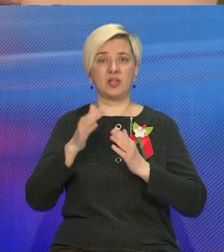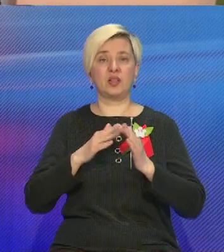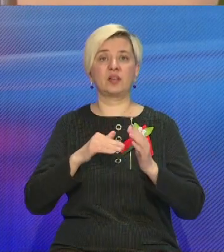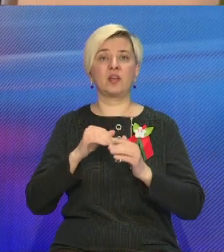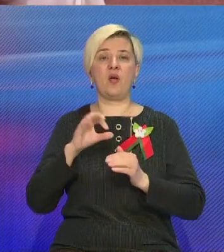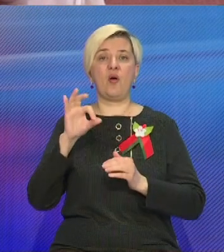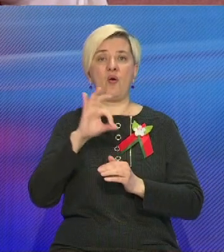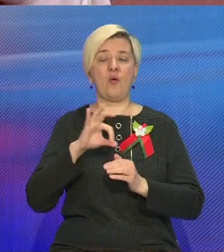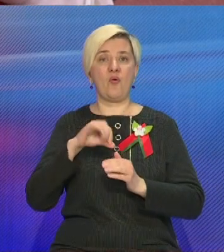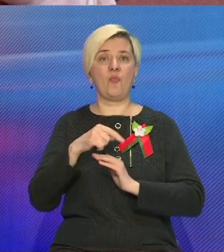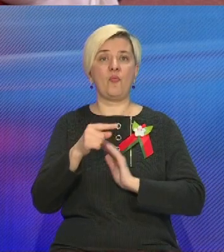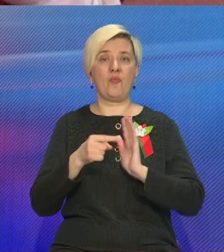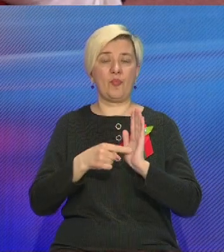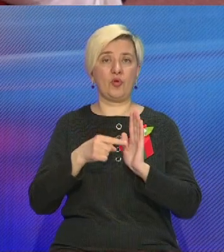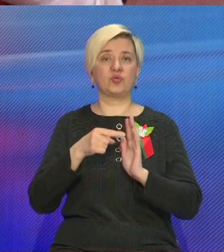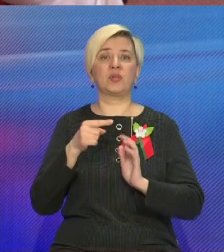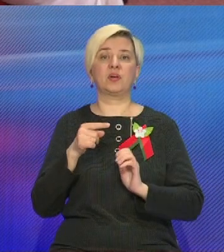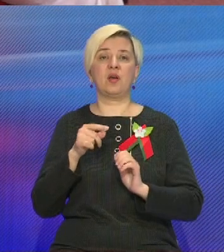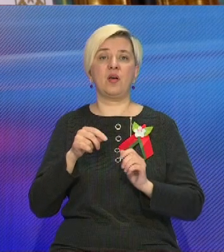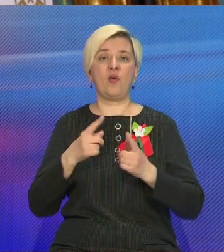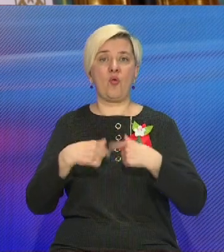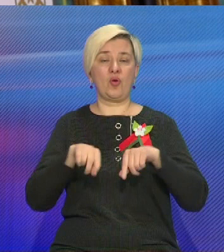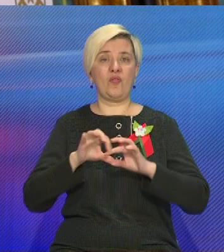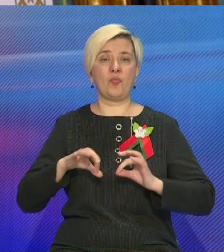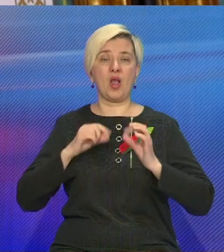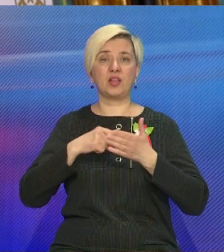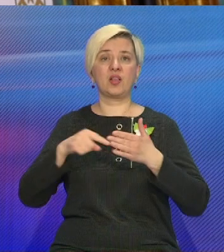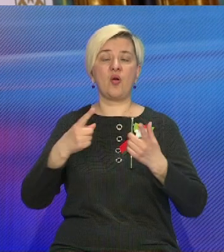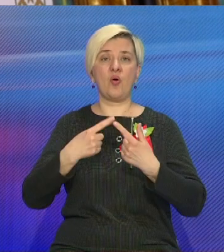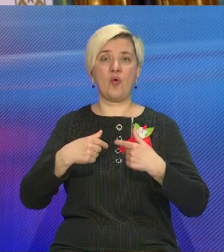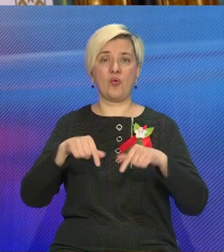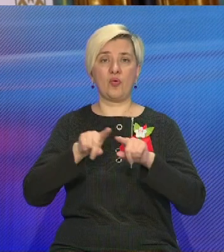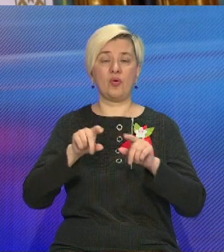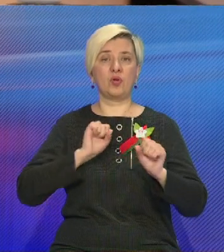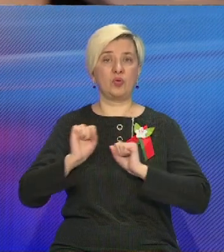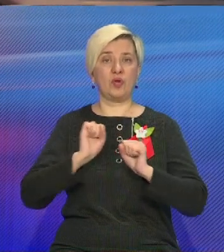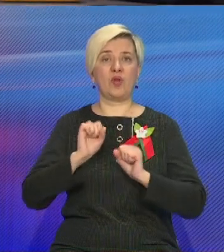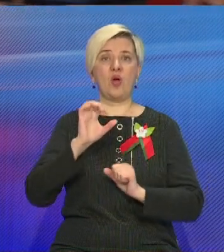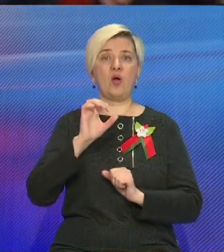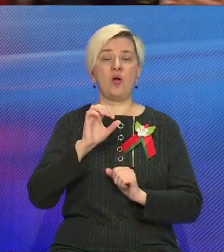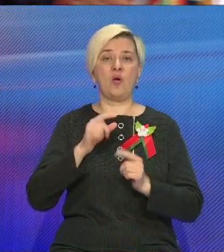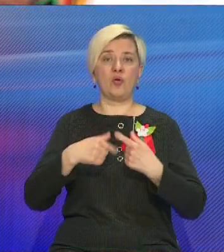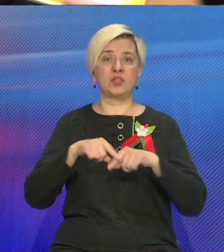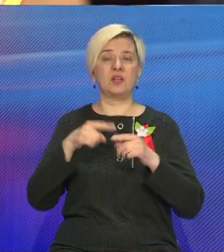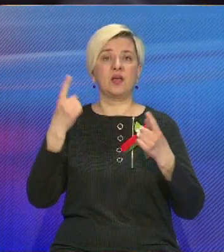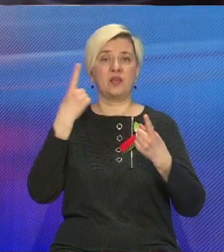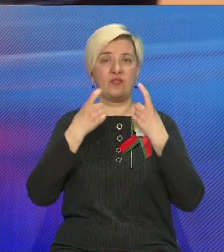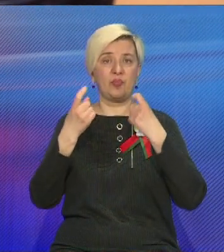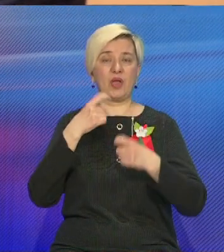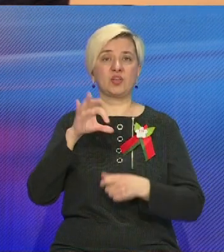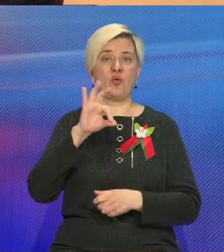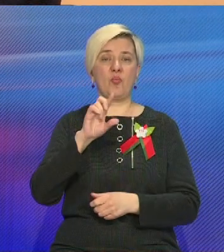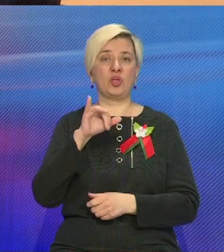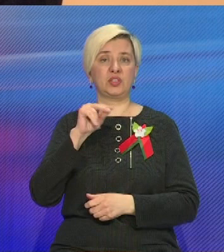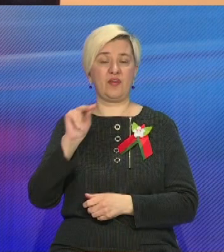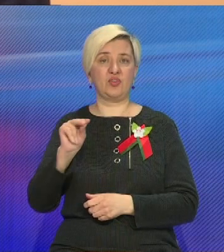аб дзейнасці органаў прокуратуры адзначана рэдактар аддзела інфармацыі радыётэлебачання Вольга Барысевіч. За пропаганду